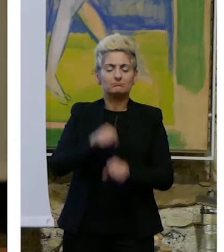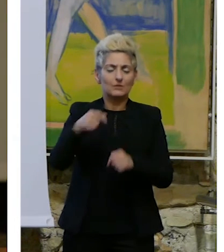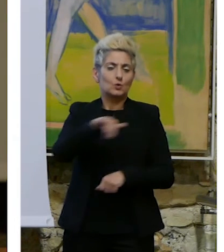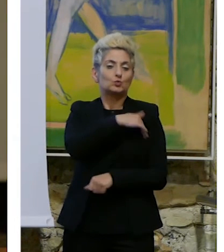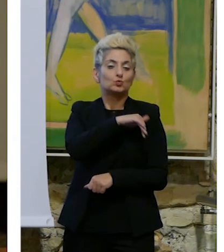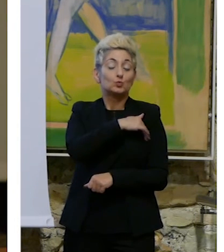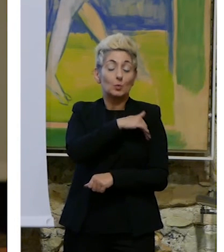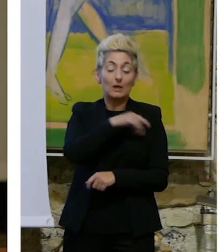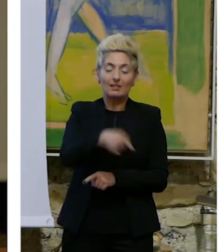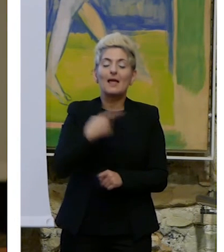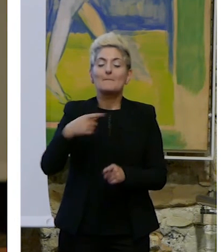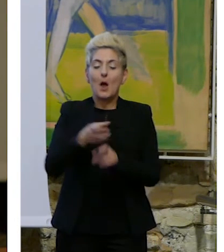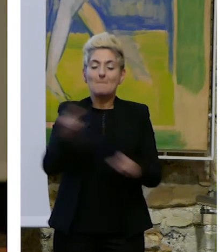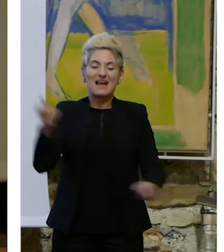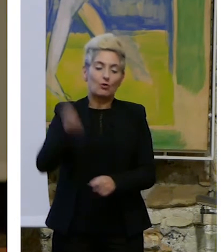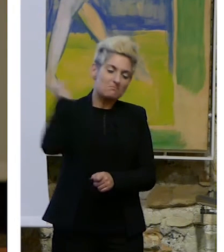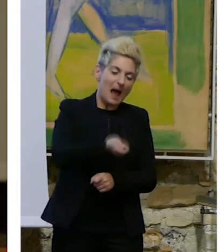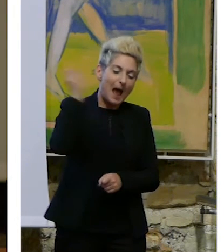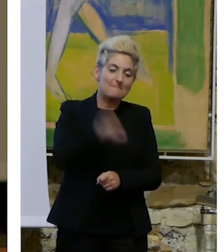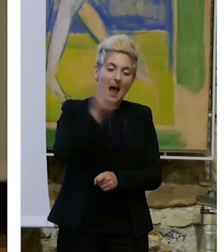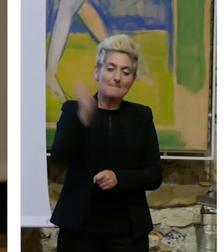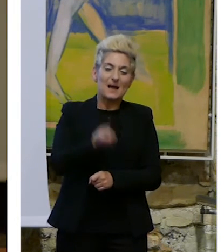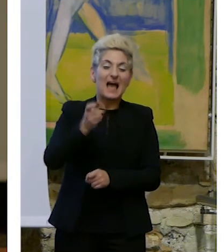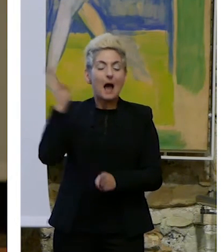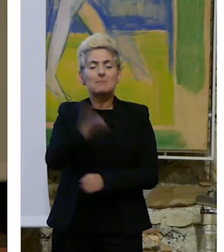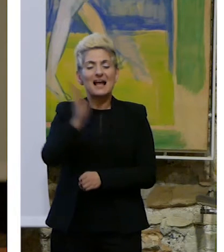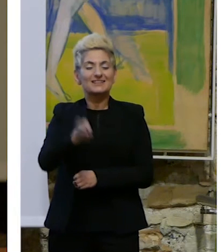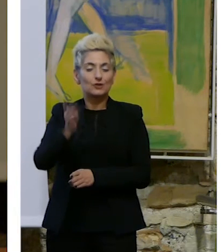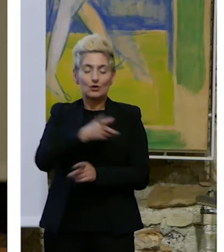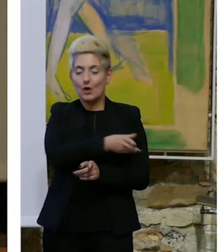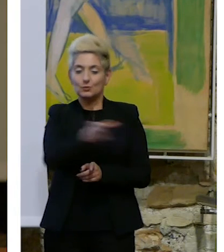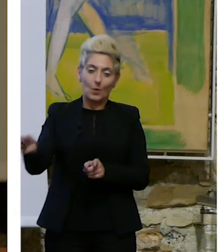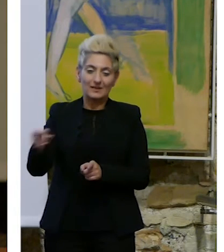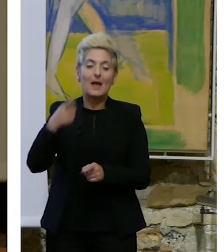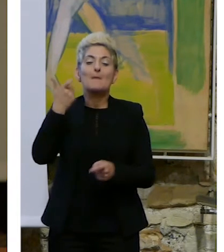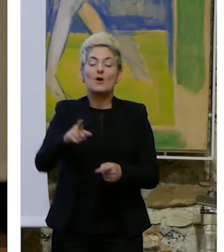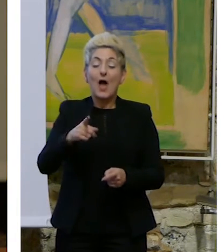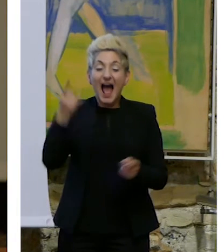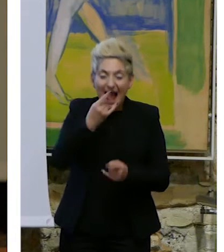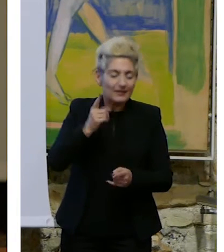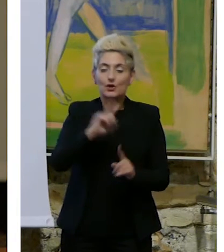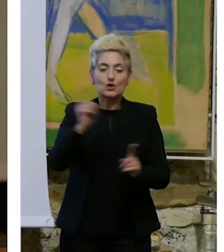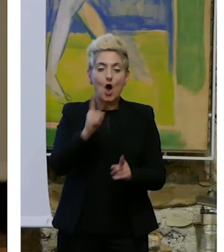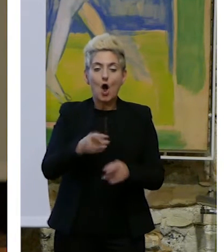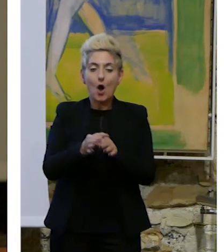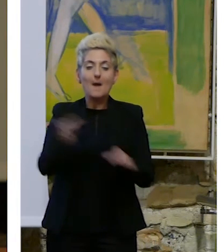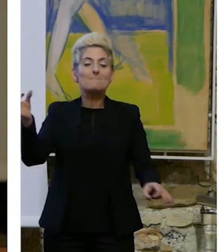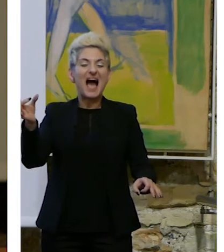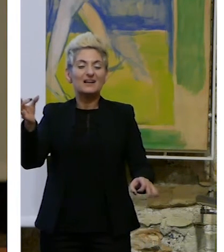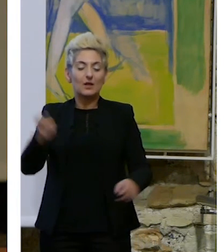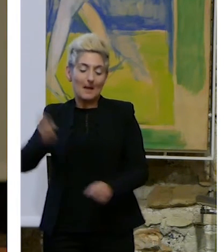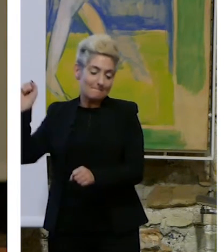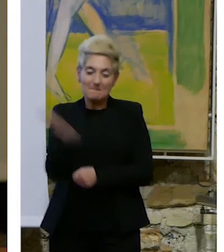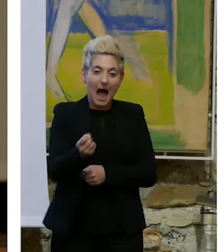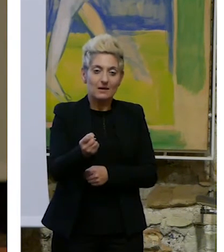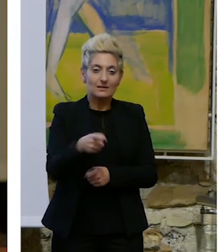fece bastonare. Ma non per cattiveria, mi ha detto, perché il colpo di bastone talmente inatteso e